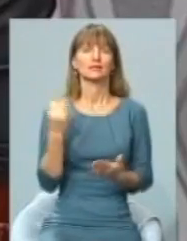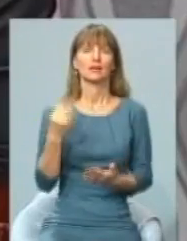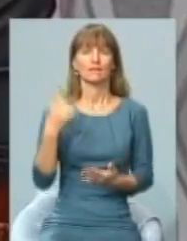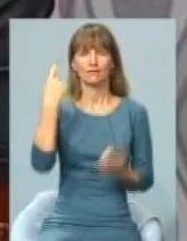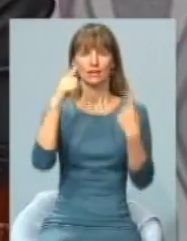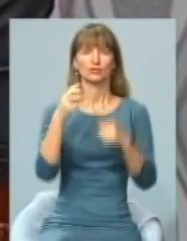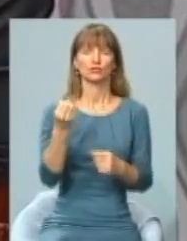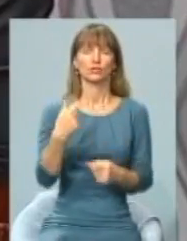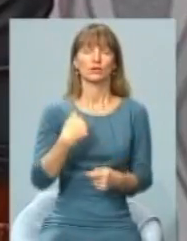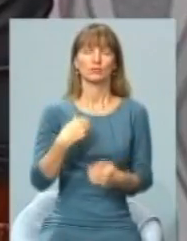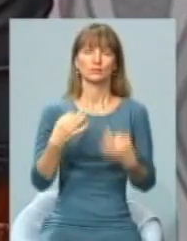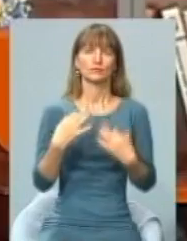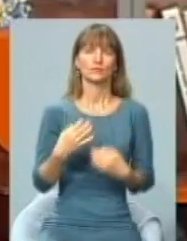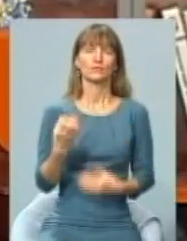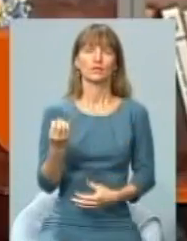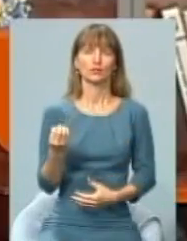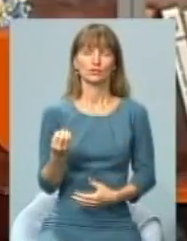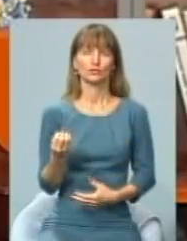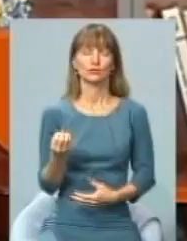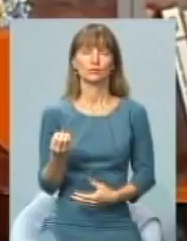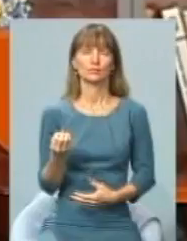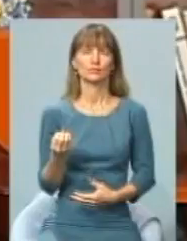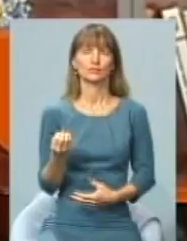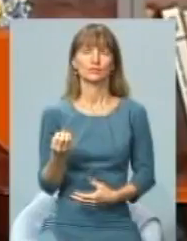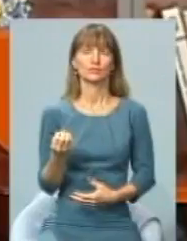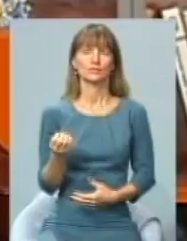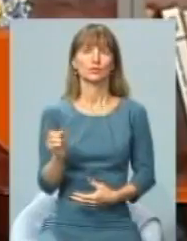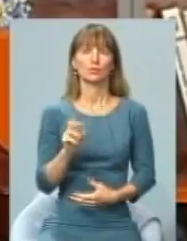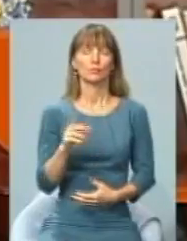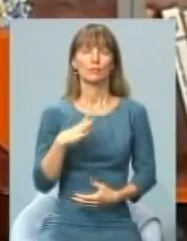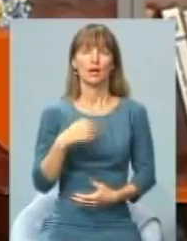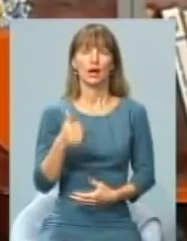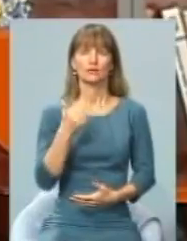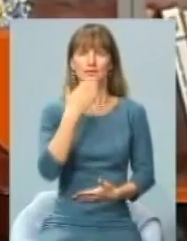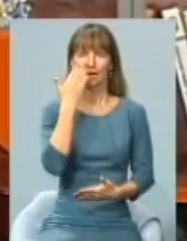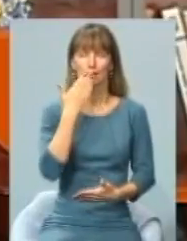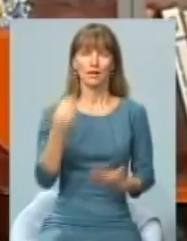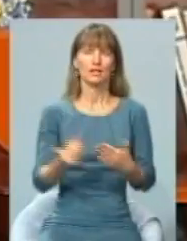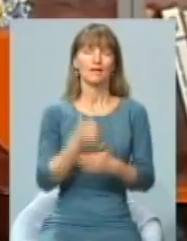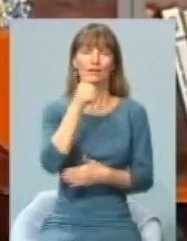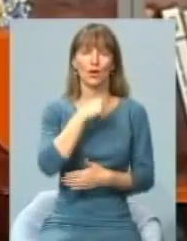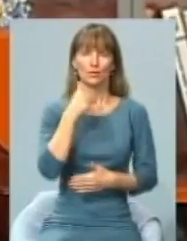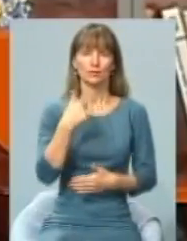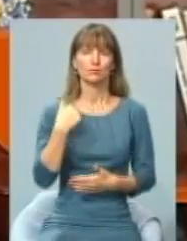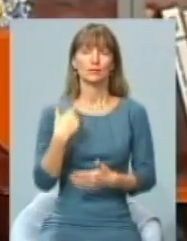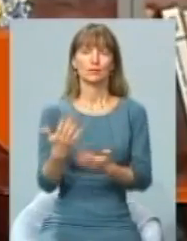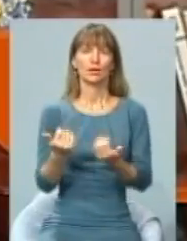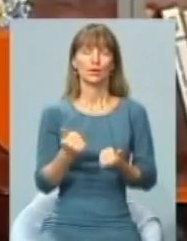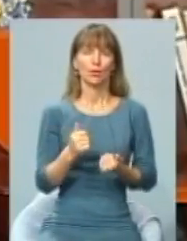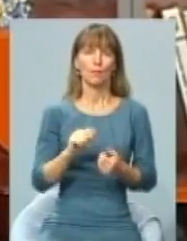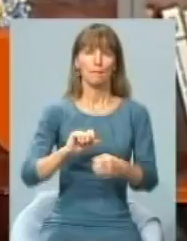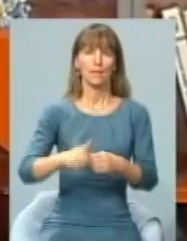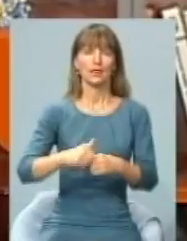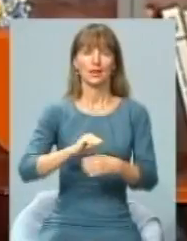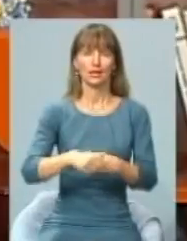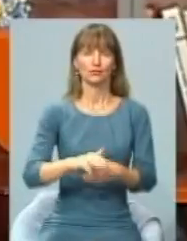ви знаходимо тиші нас? Ще, потішиш, так. Щоб був хороший запах, новогодній такий, ми беремо мандарин, чистимо